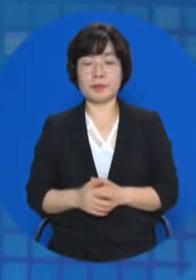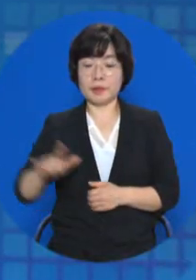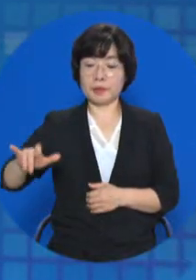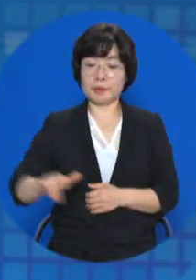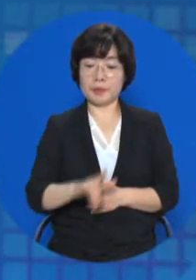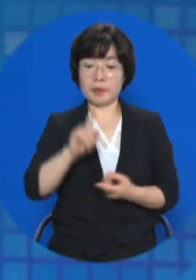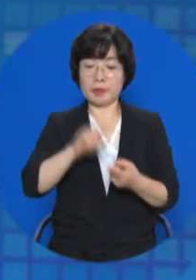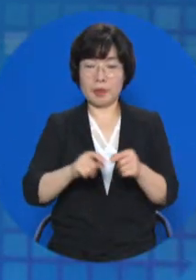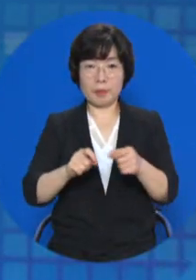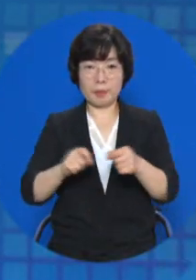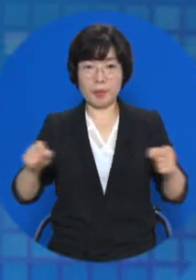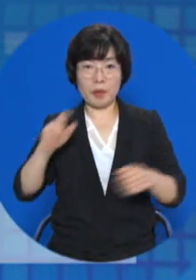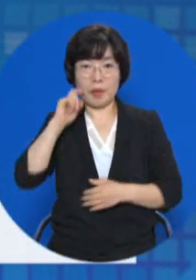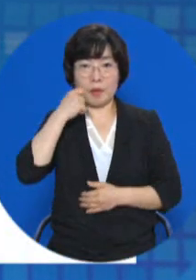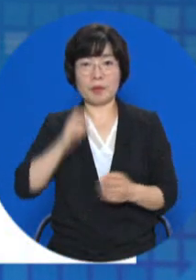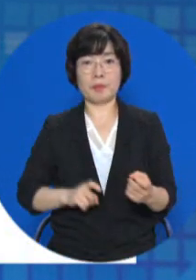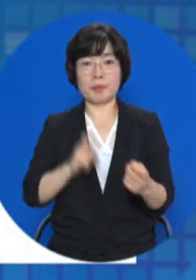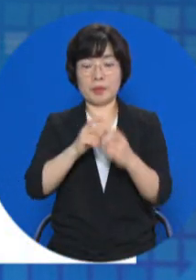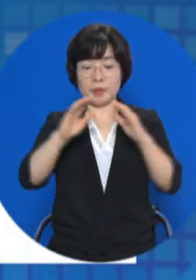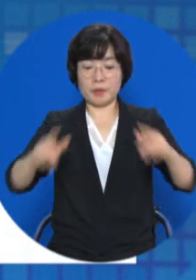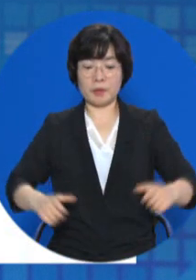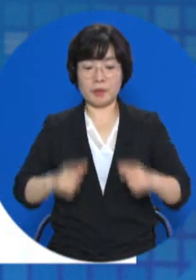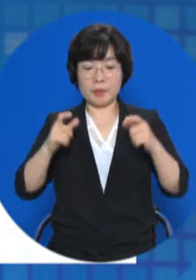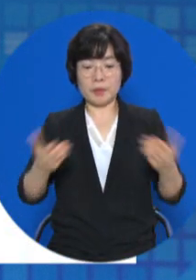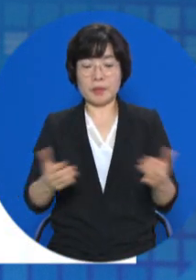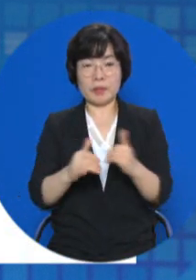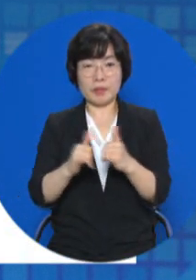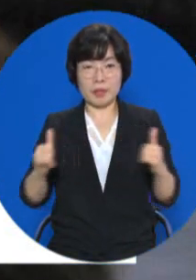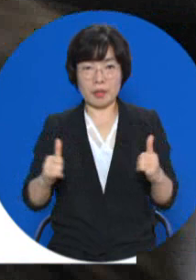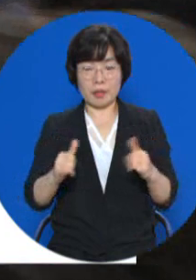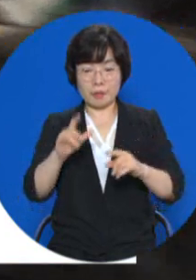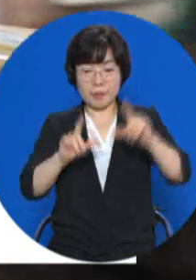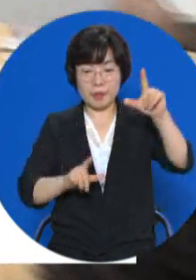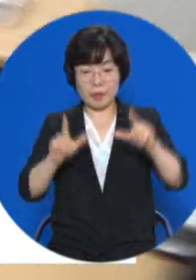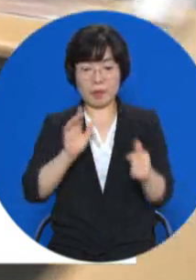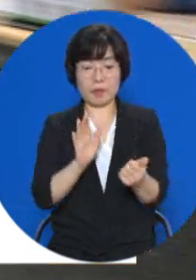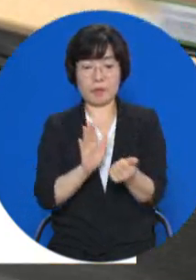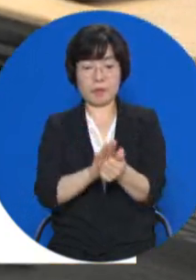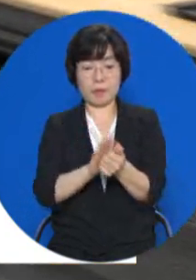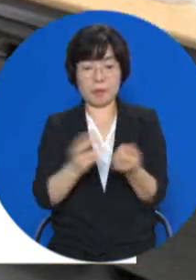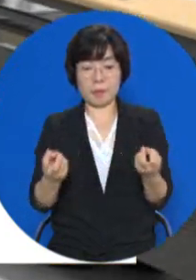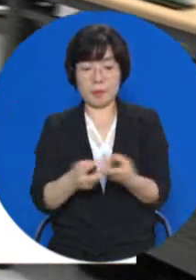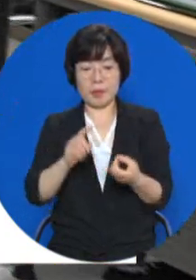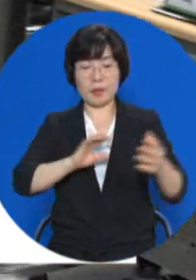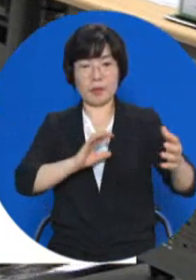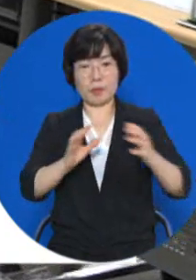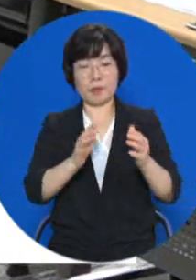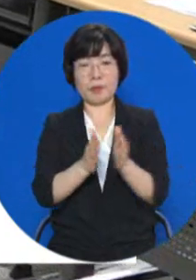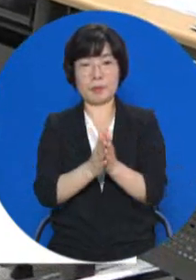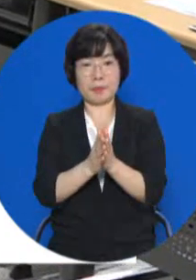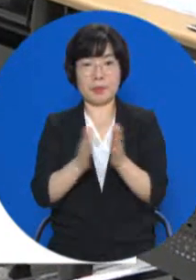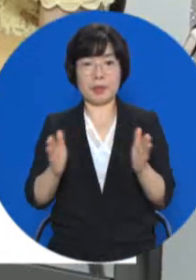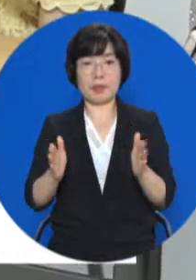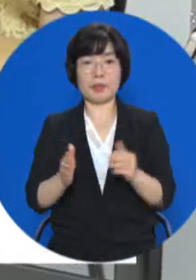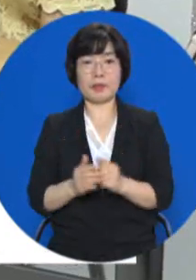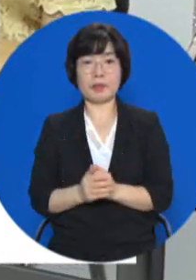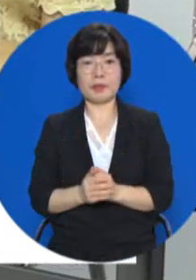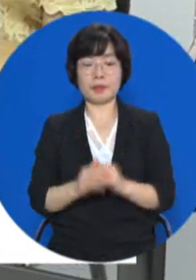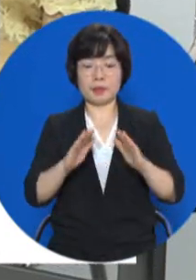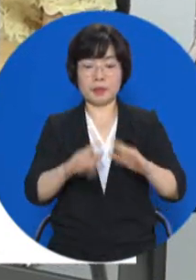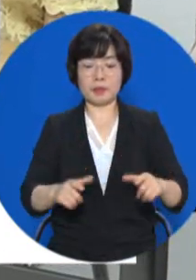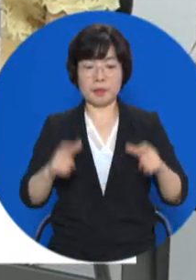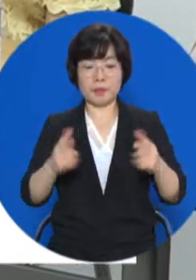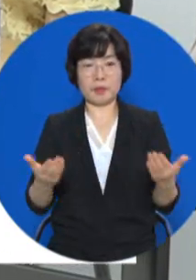코로나19 장기화로 어려움을 겪는 전남 지역 노동자의 현황과 지원 방향을 논의하는 간담회가 열렸습니다.